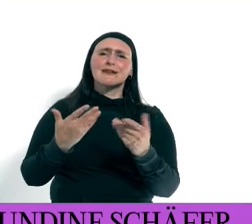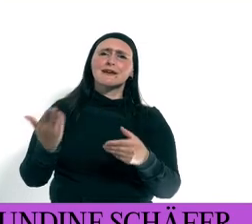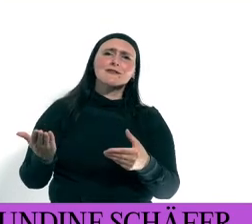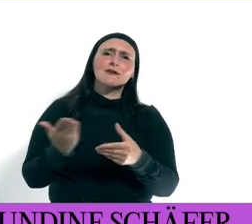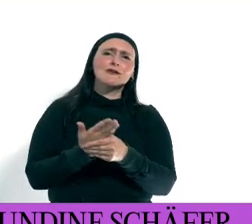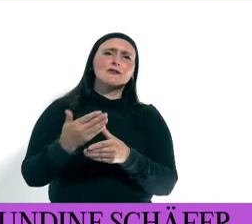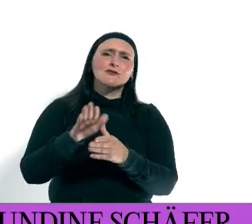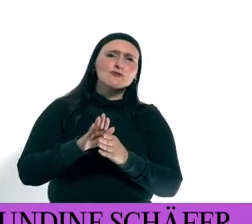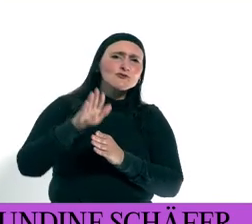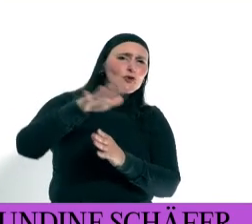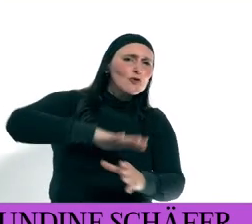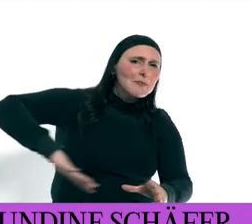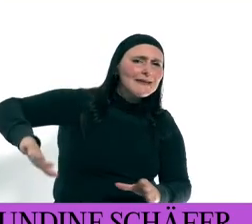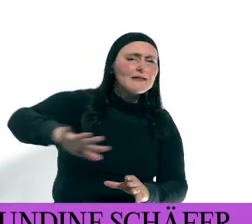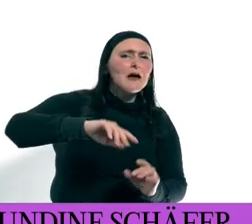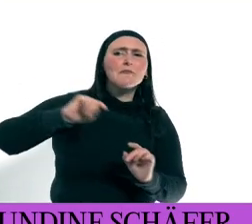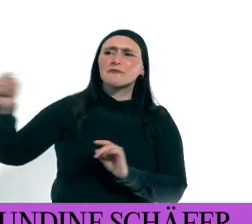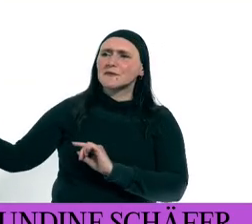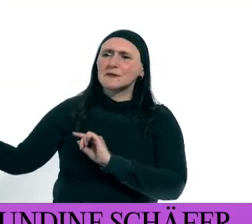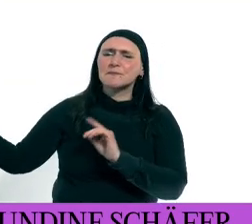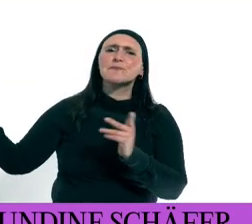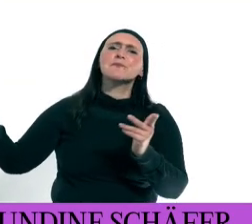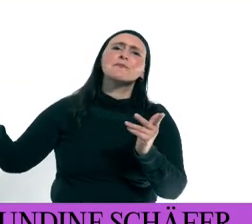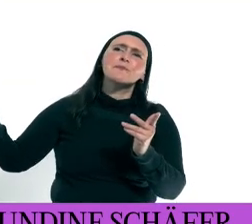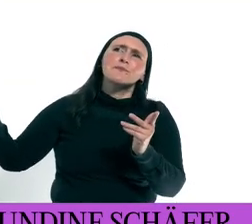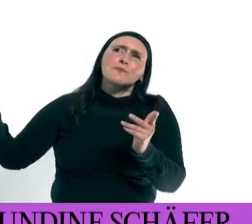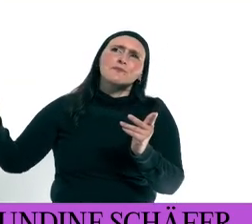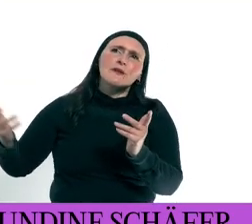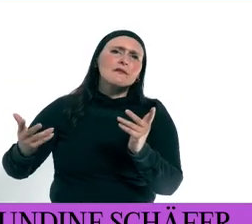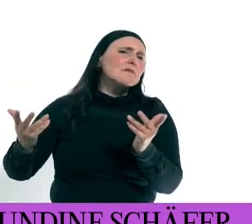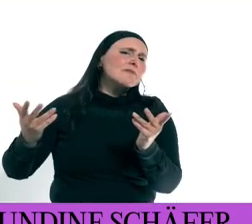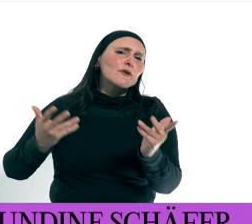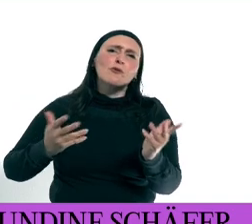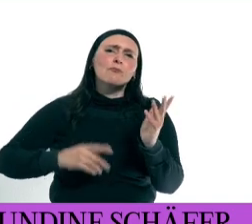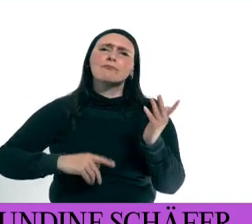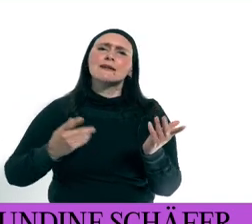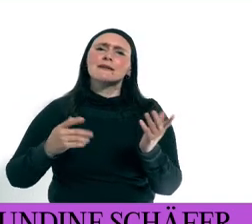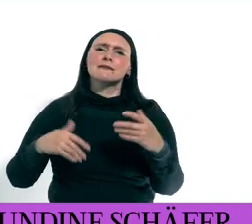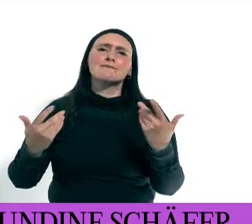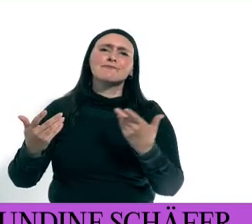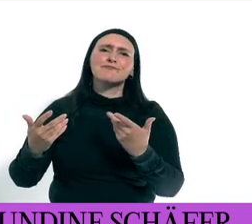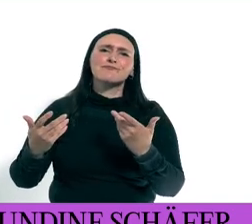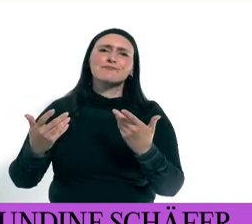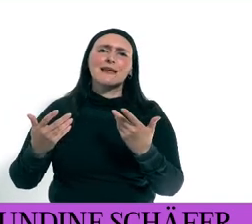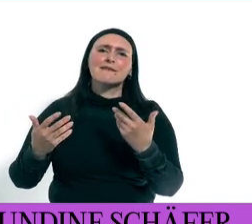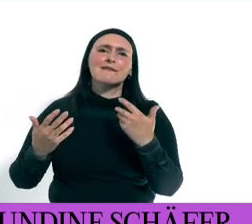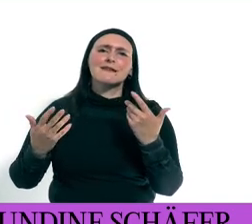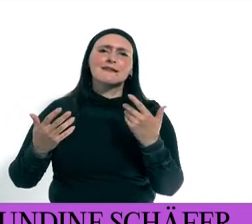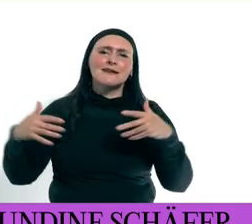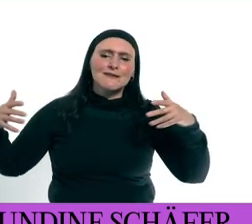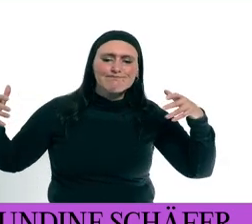All die Kollektive, die an der Documenta 15 beteiligt sind, haben ganz faszinierende